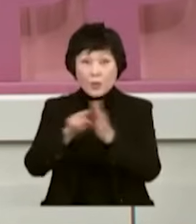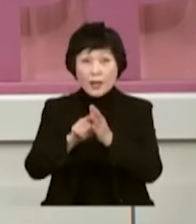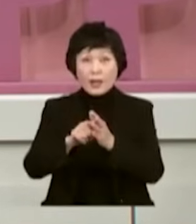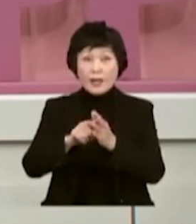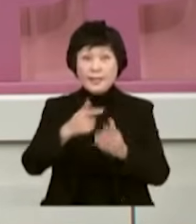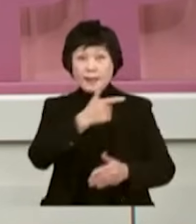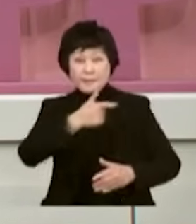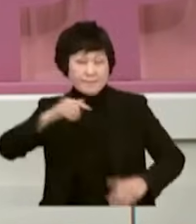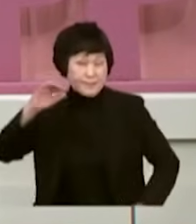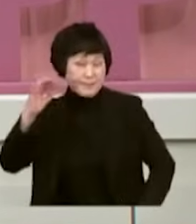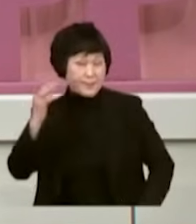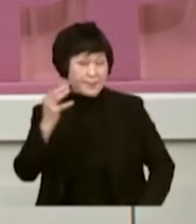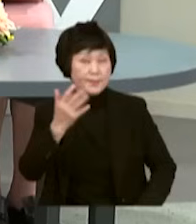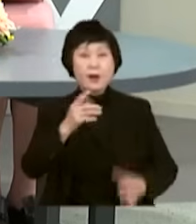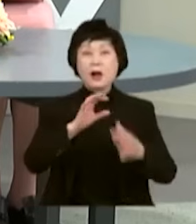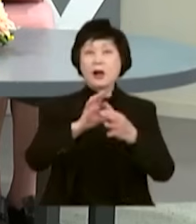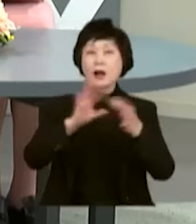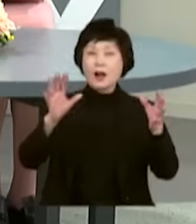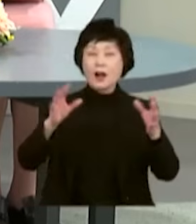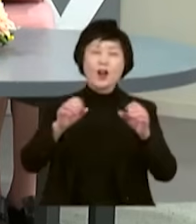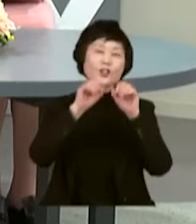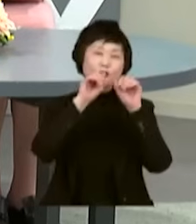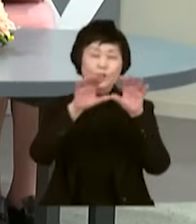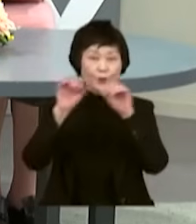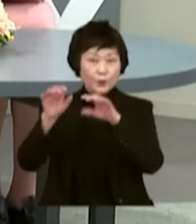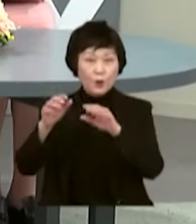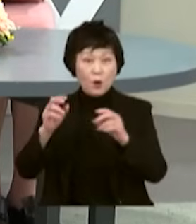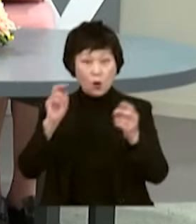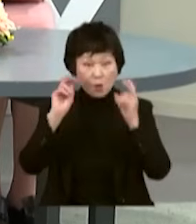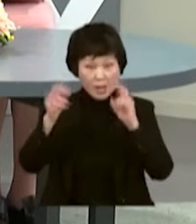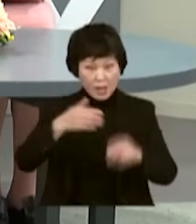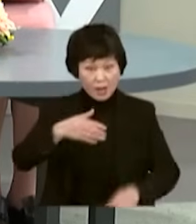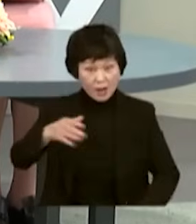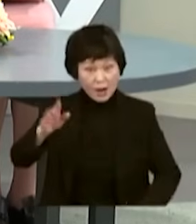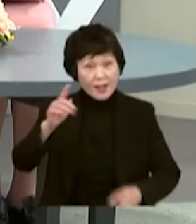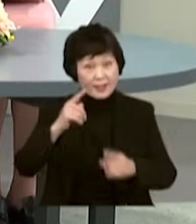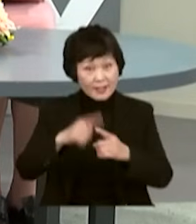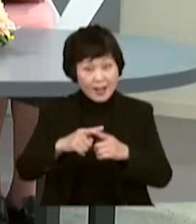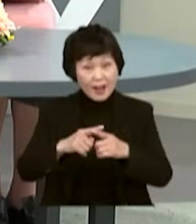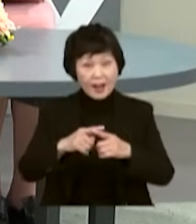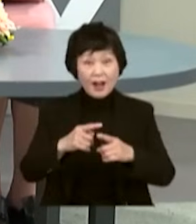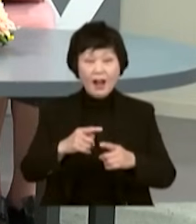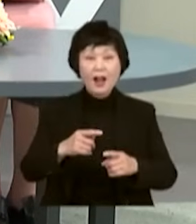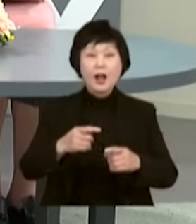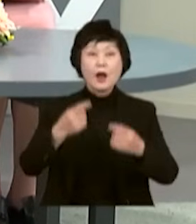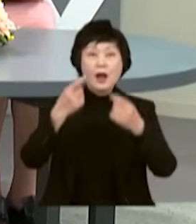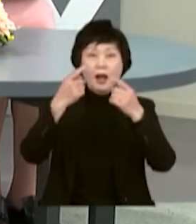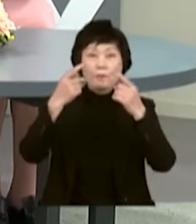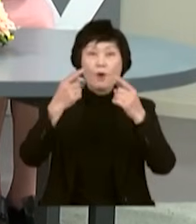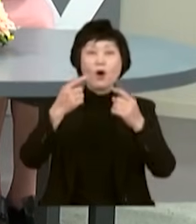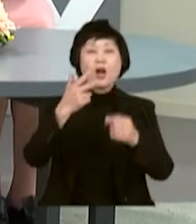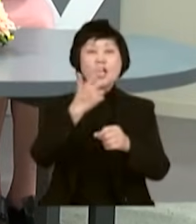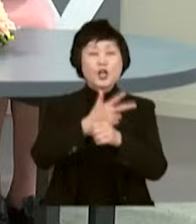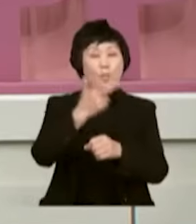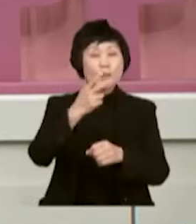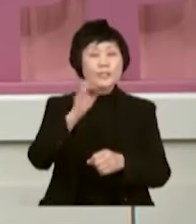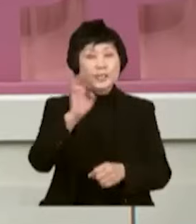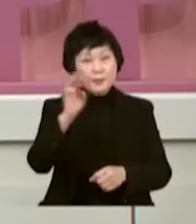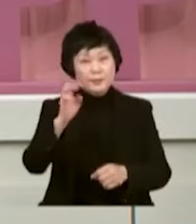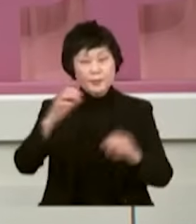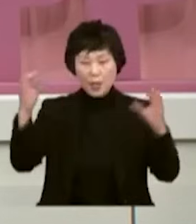태풍이 와도 전도 나가고, 아. 막 저녁에 진짜 직장 갔다가 또 대학생들 네. 저녁 7시 반에 모여서 네. 매일 전도를